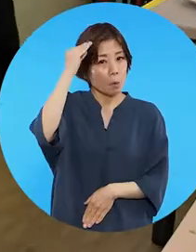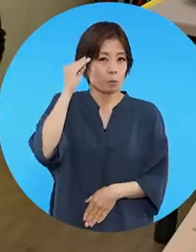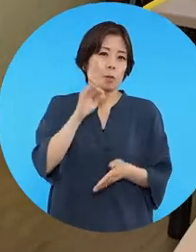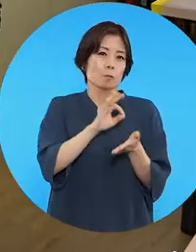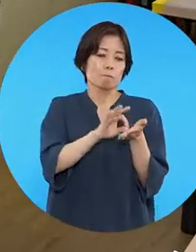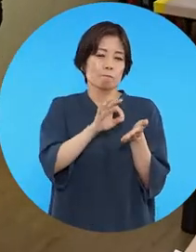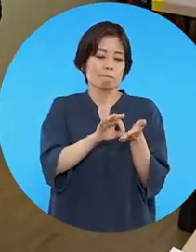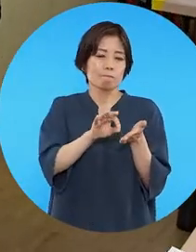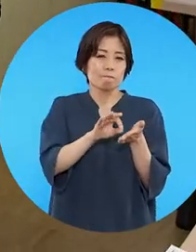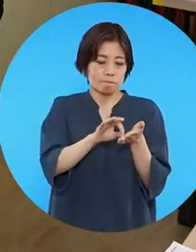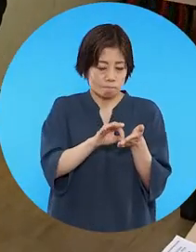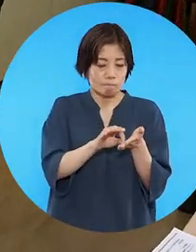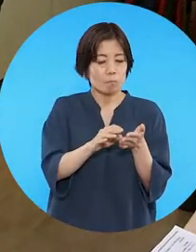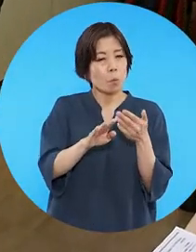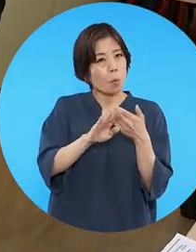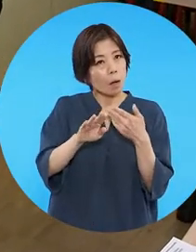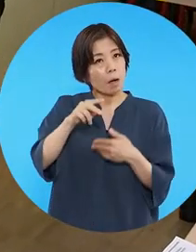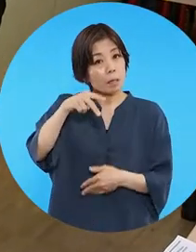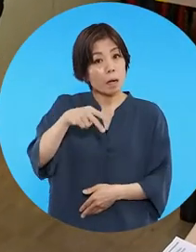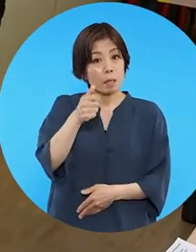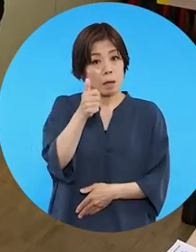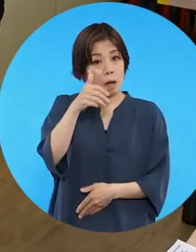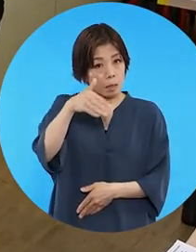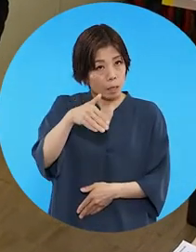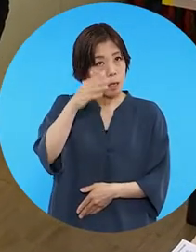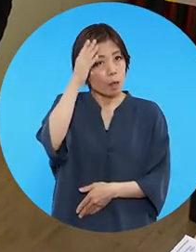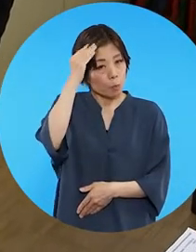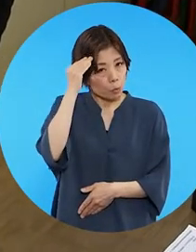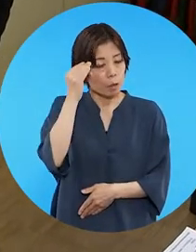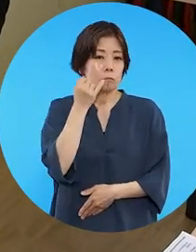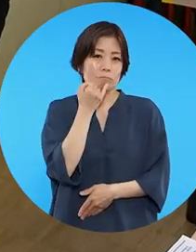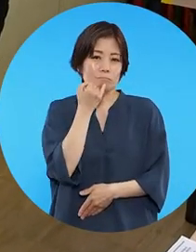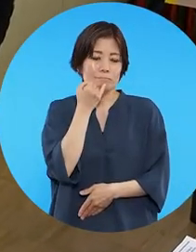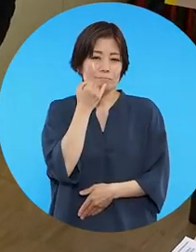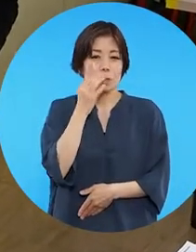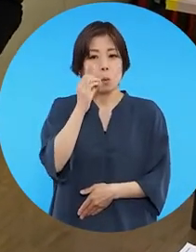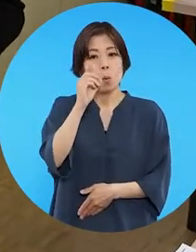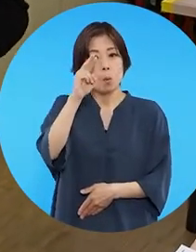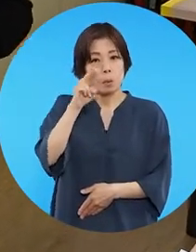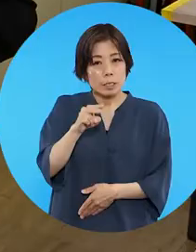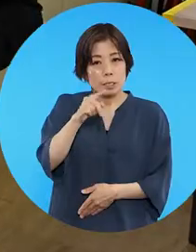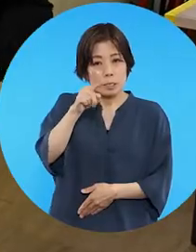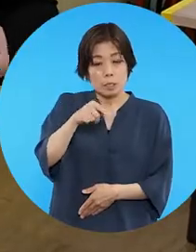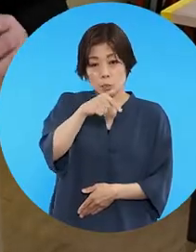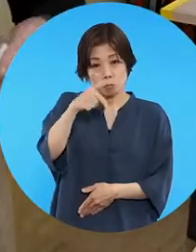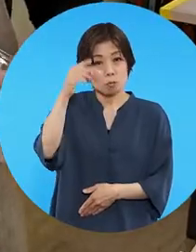。菜種油でもいいですし、オリー